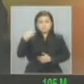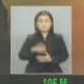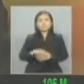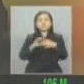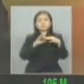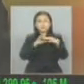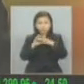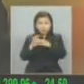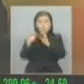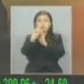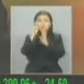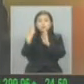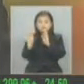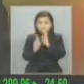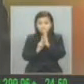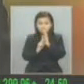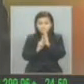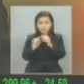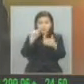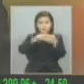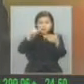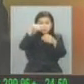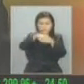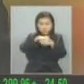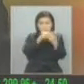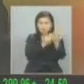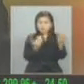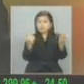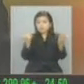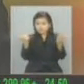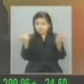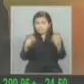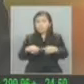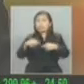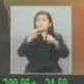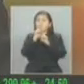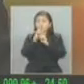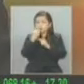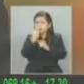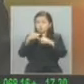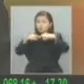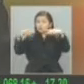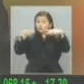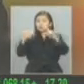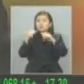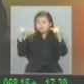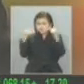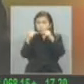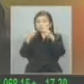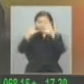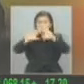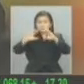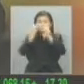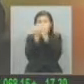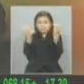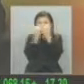ที่เกี่ยวกับกฎหมายลูกประกอบรัฐธรรมนูญ3ฉบับนะคะว่าไม่ขัดต่อรัฐธรรมนูญค่ะส่วนรายละเอียดจะเป็นอย่างไรเราจะไปติดตามจากคุณสุการ